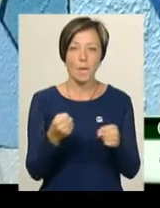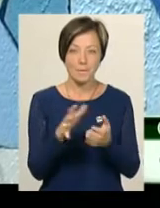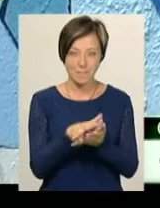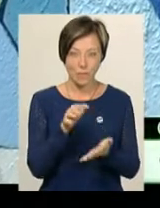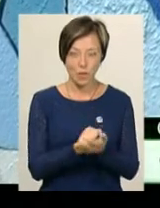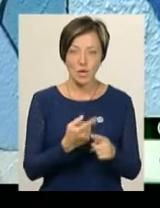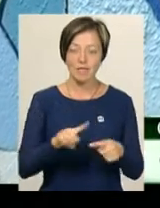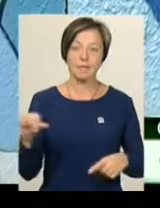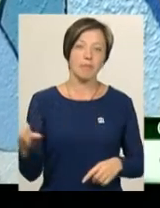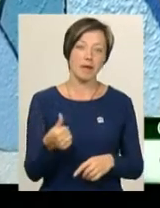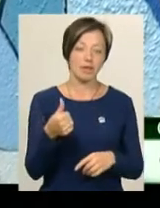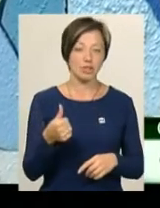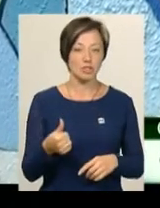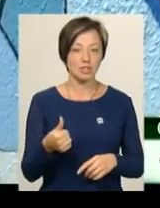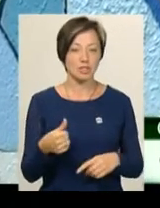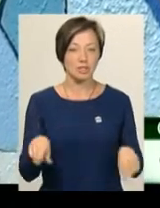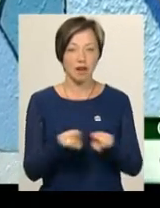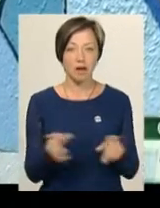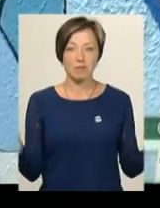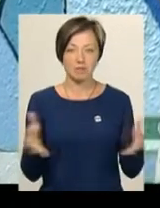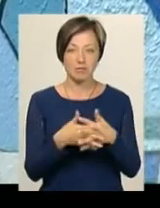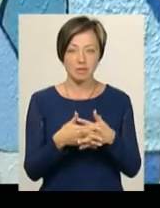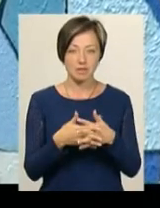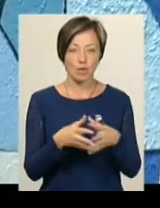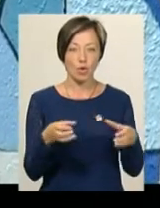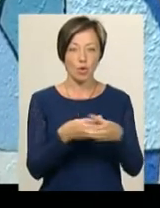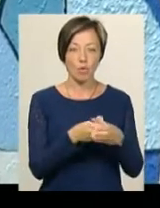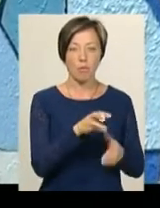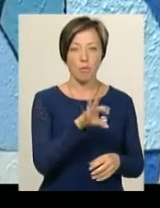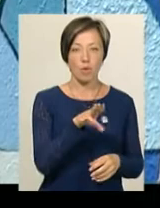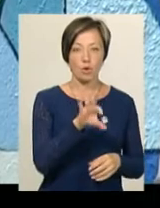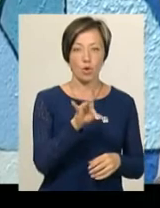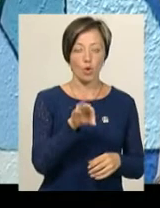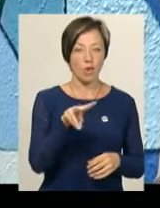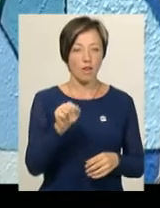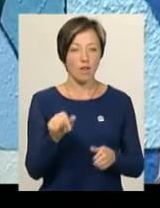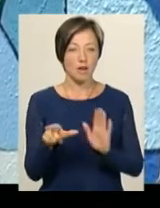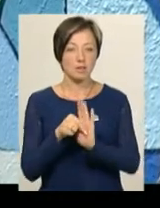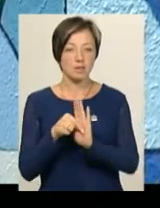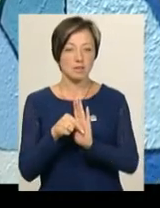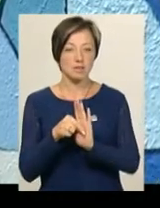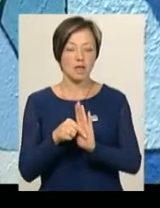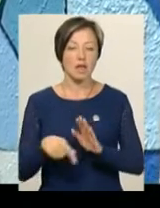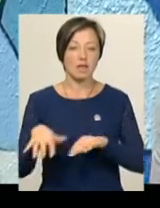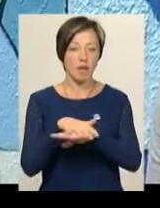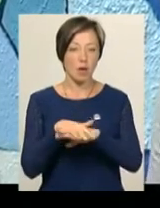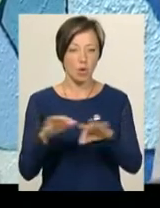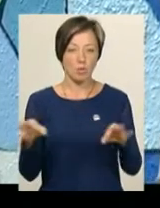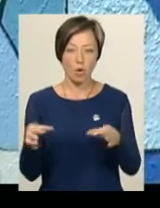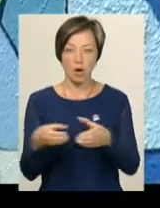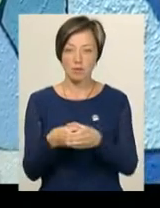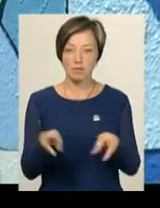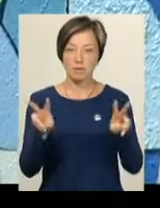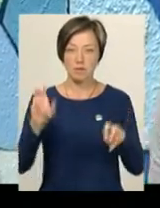Це перша колаборація групи «Моторола» з народним оркестром під